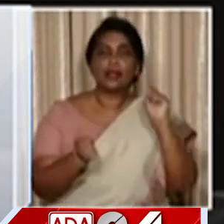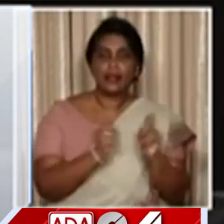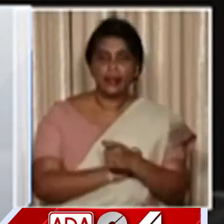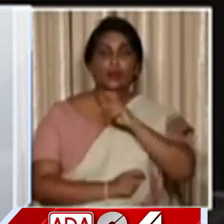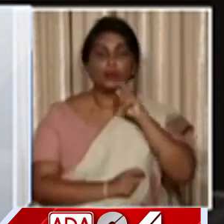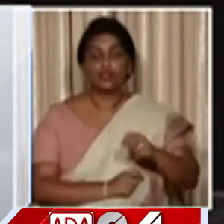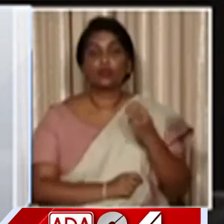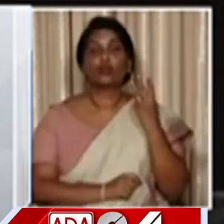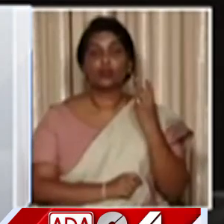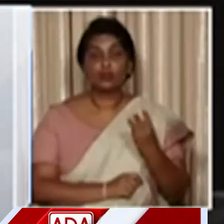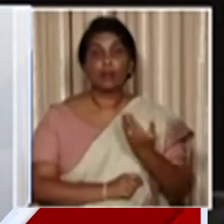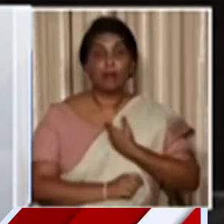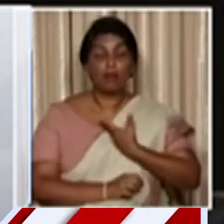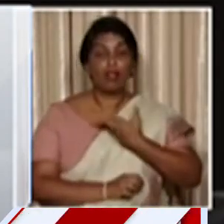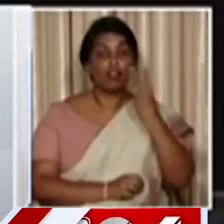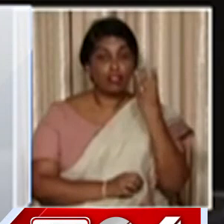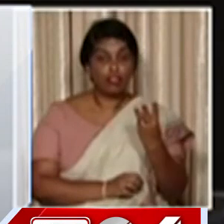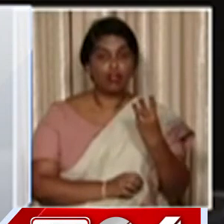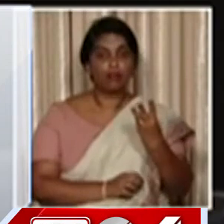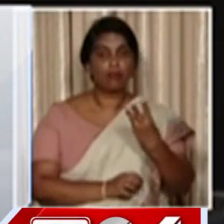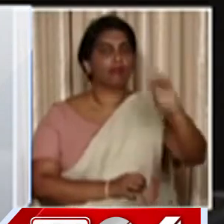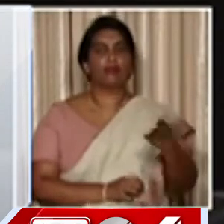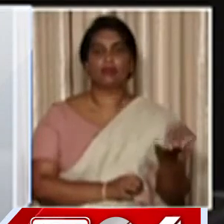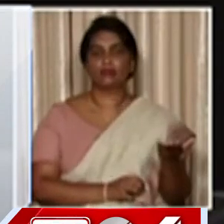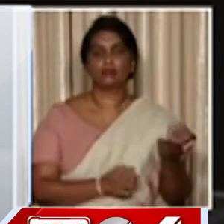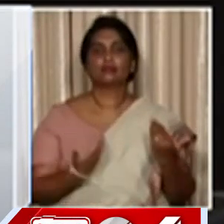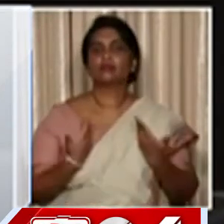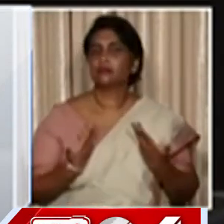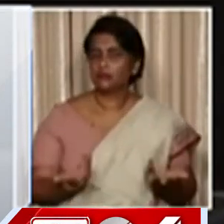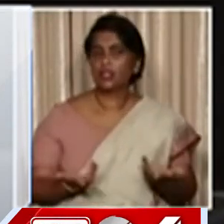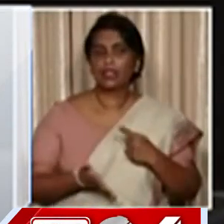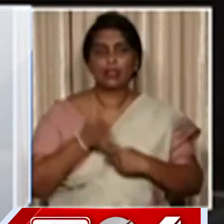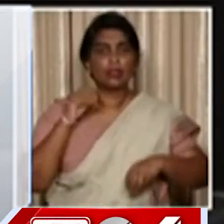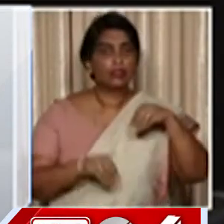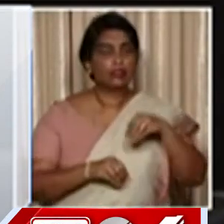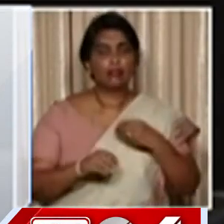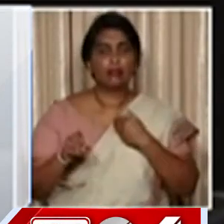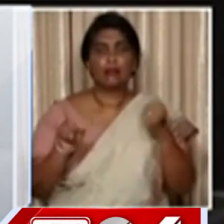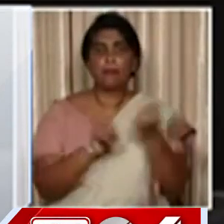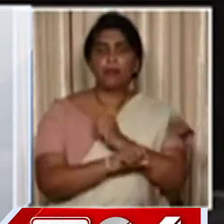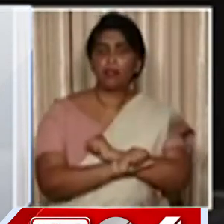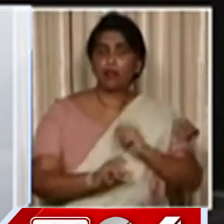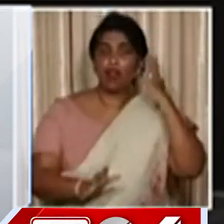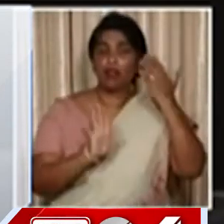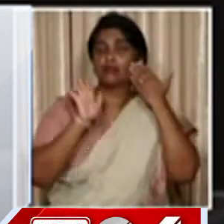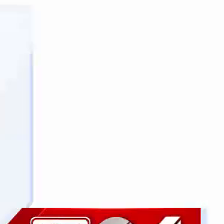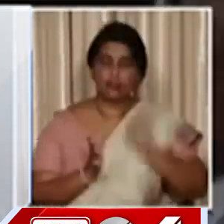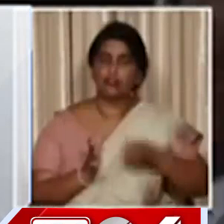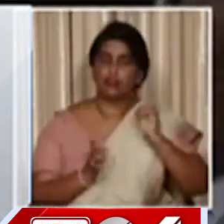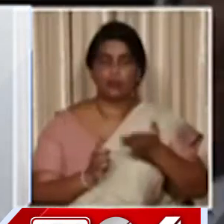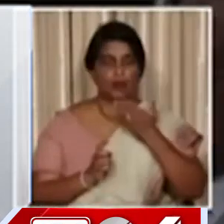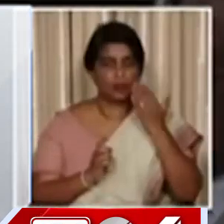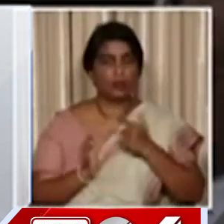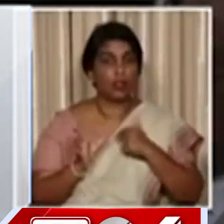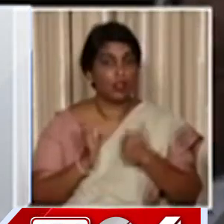විනිසුරව තුන්දෙනා මම පත් කරපු තුන්දෙනා ඒගොල්ලෝ දාගන්න ඉල්ලනවනේ ඉතින් මං දේශපාලන බැදියක් වීමක් නැති බව ලෝකෙට කියනවනේ ක්‍රිකට් එක. අපි